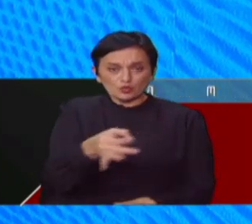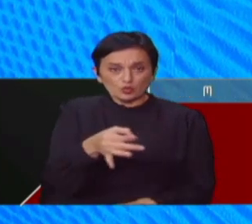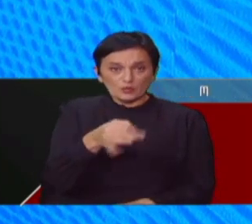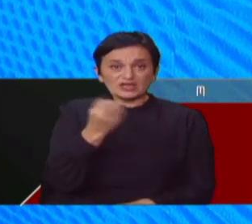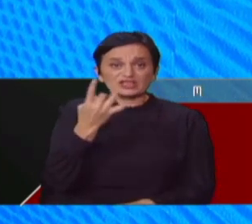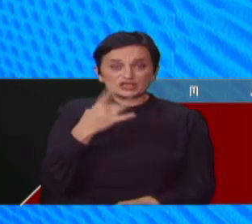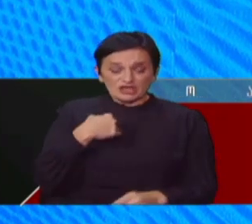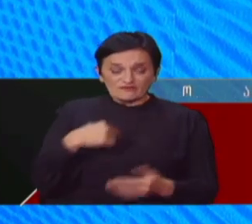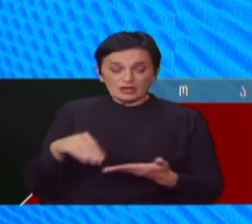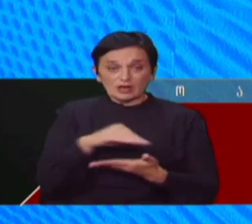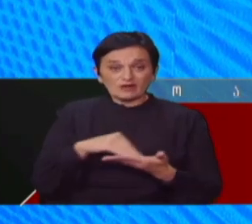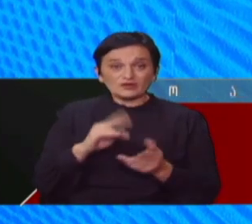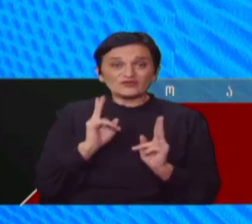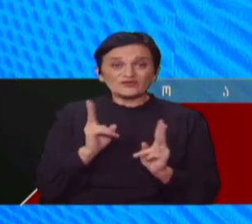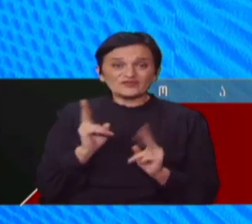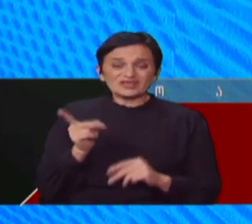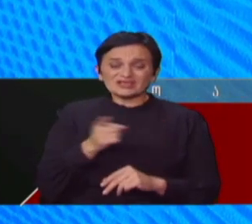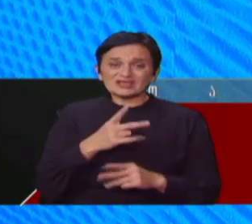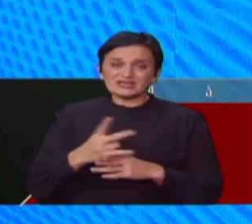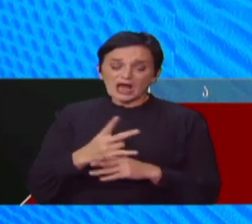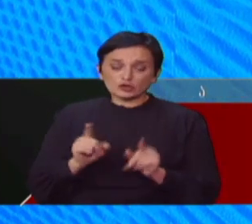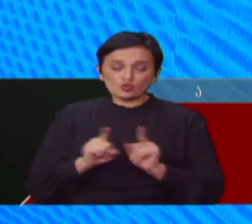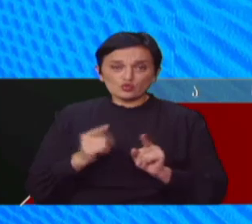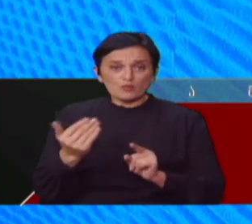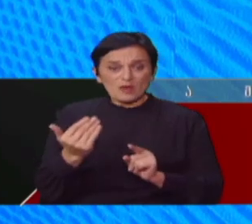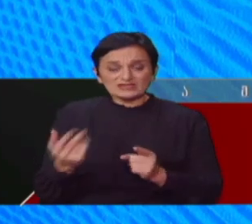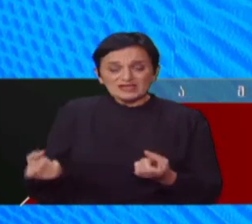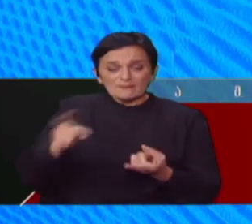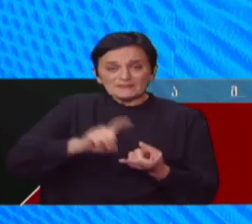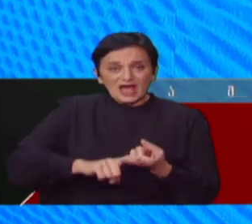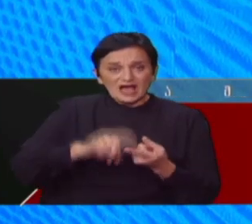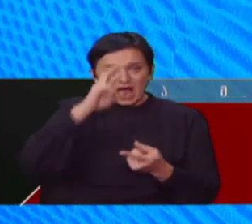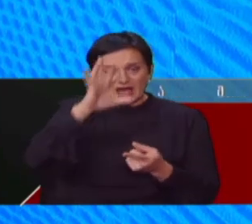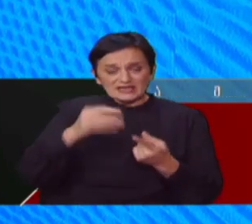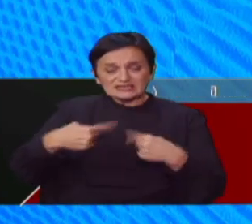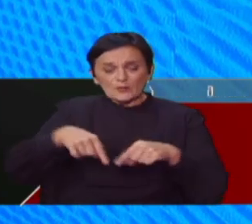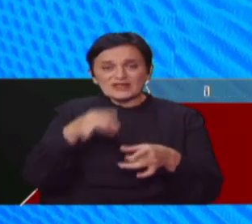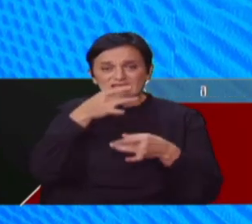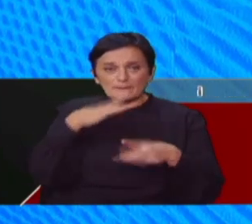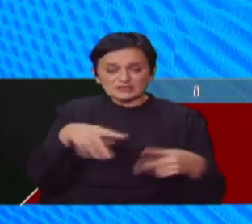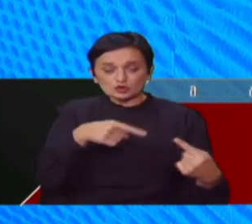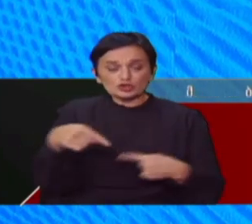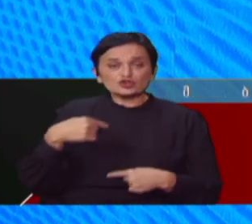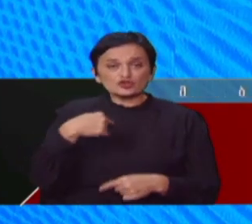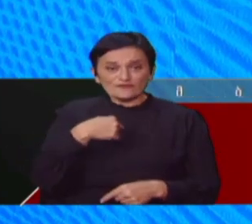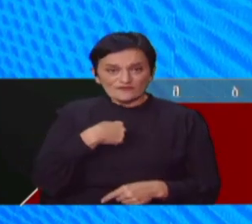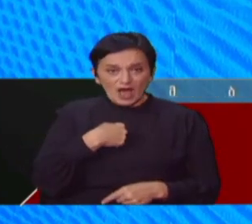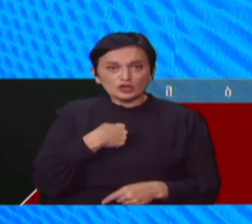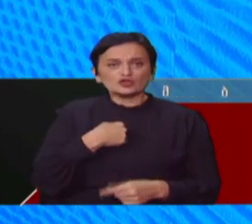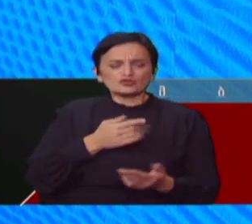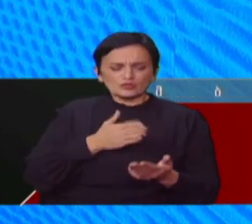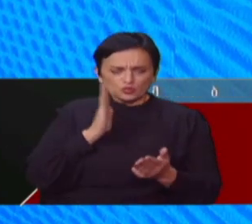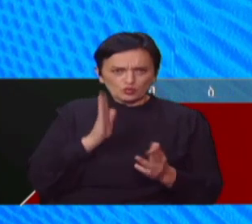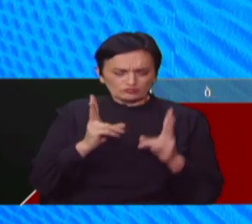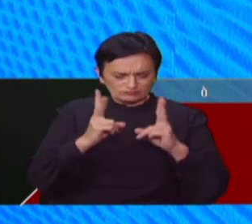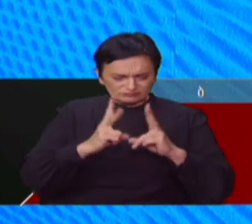дарт хол гаймере, пром винцарунда игос, кнеба эс радикалуру оппозиция, ама танаков шеребули енджи обиту небисмери схва, чуен радконда гулдасмит